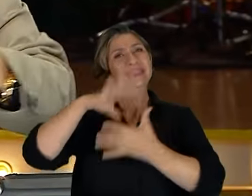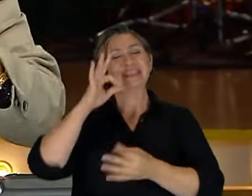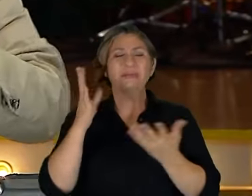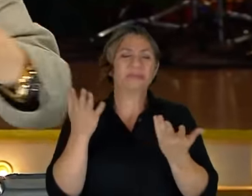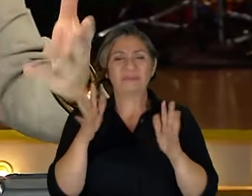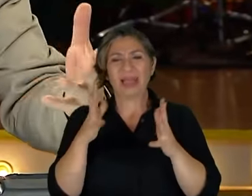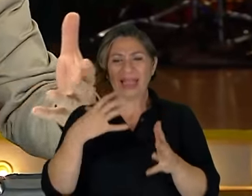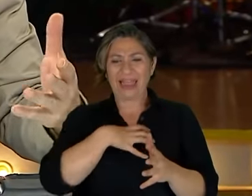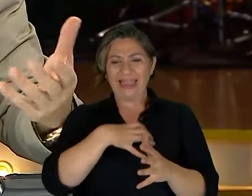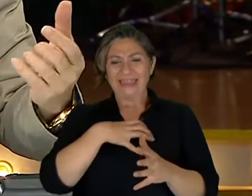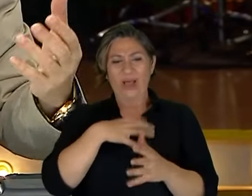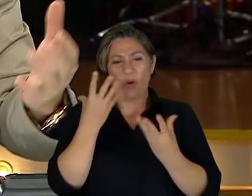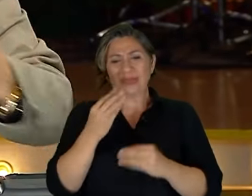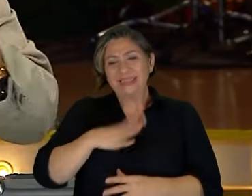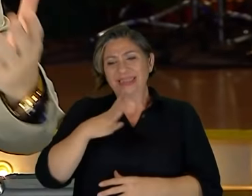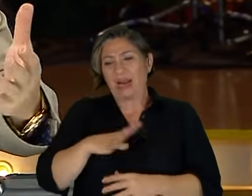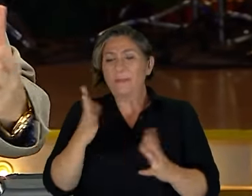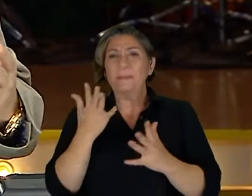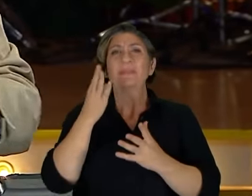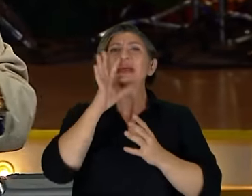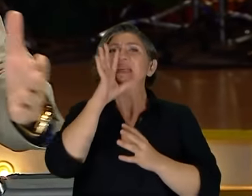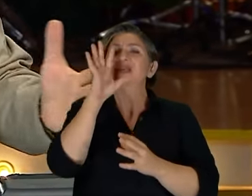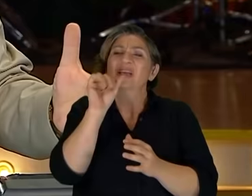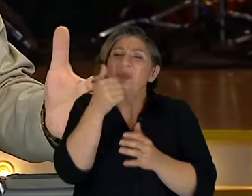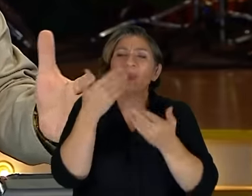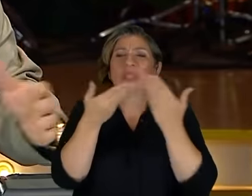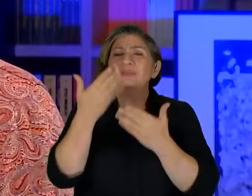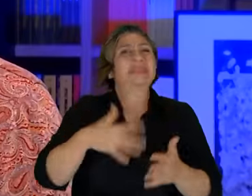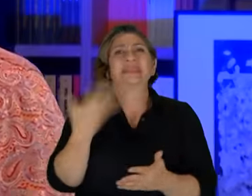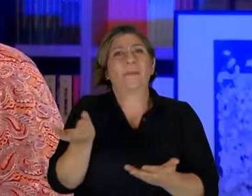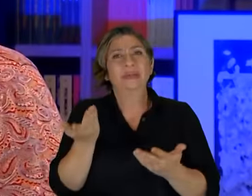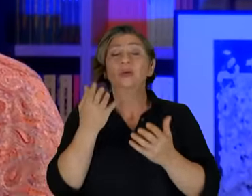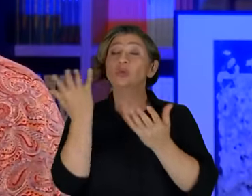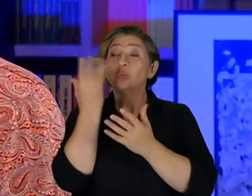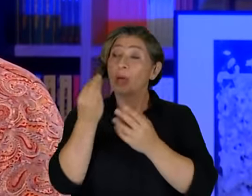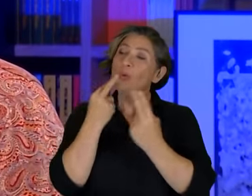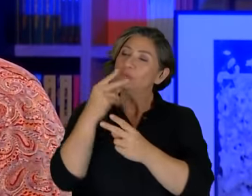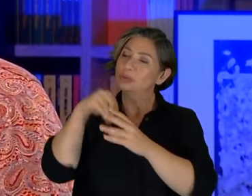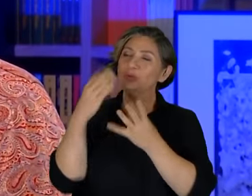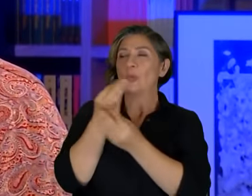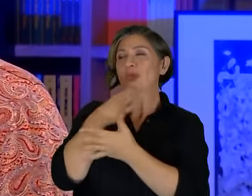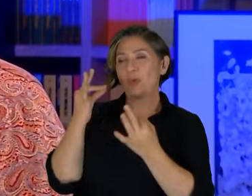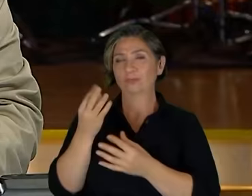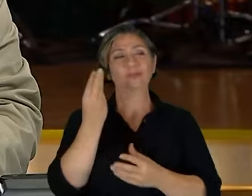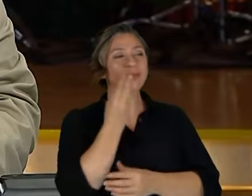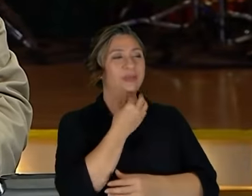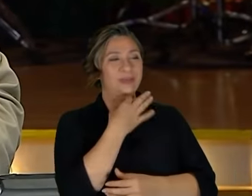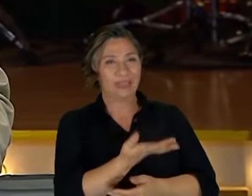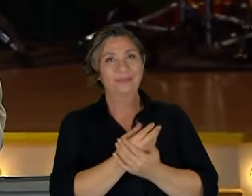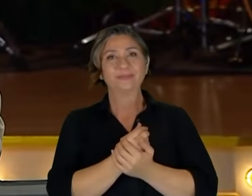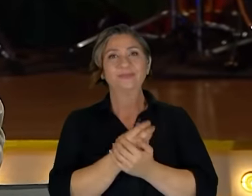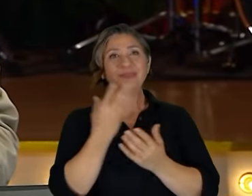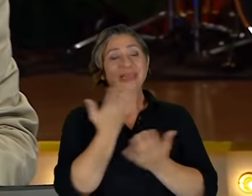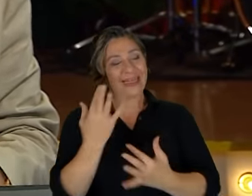belki sadece kendisi olmak ister. Belki hiç bahsedilmesini istemez. Hani çok ya. Güzel konuştuğunuz için çok mutluyum. Çok teşekkür ederim ben de. Ne